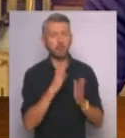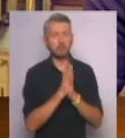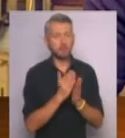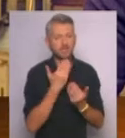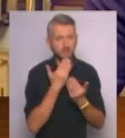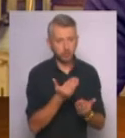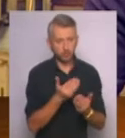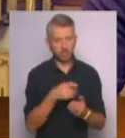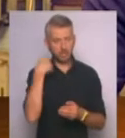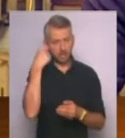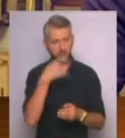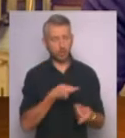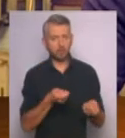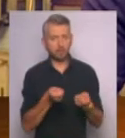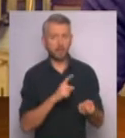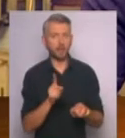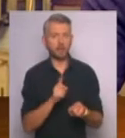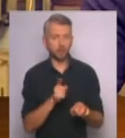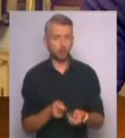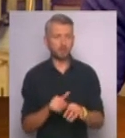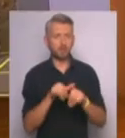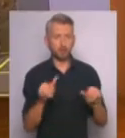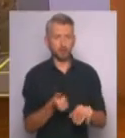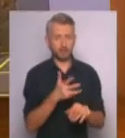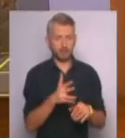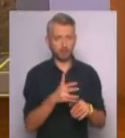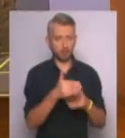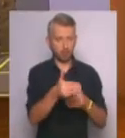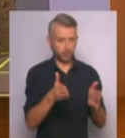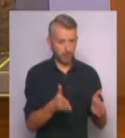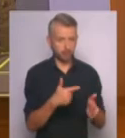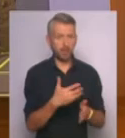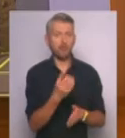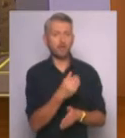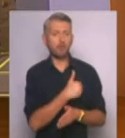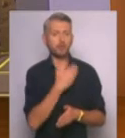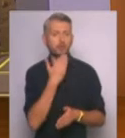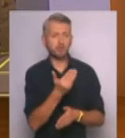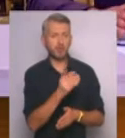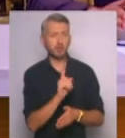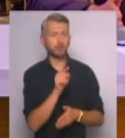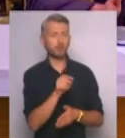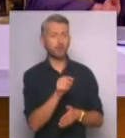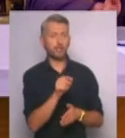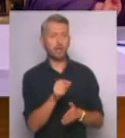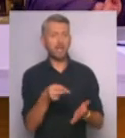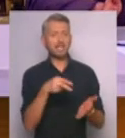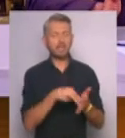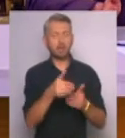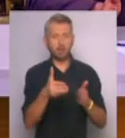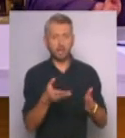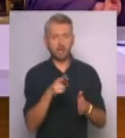кількість контейнерів. І заодно теж хочу запитати, те, що вони ставлять контейнери